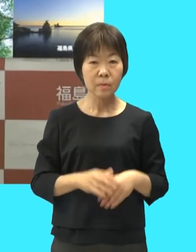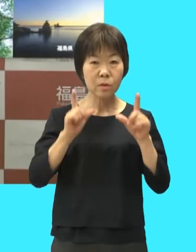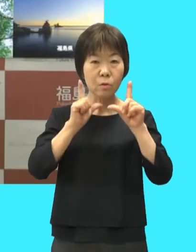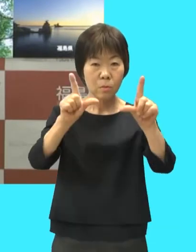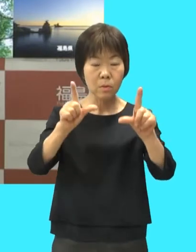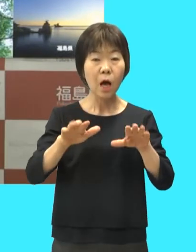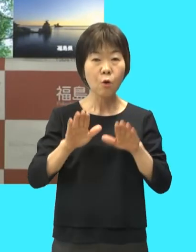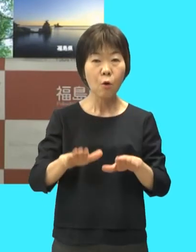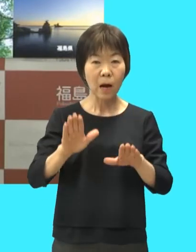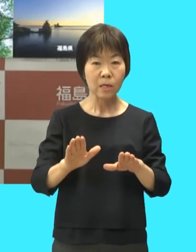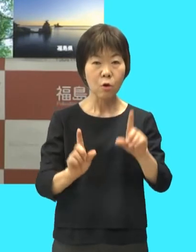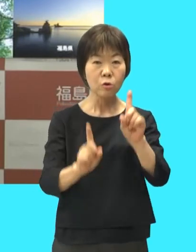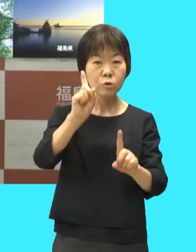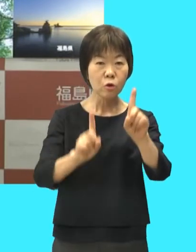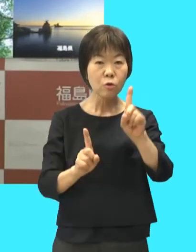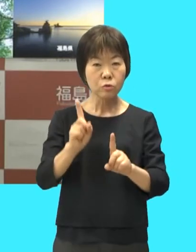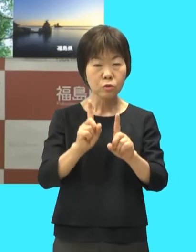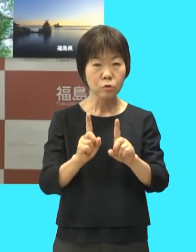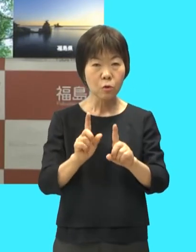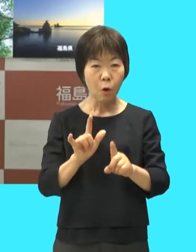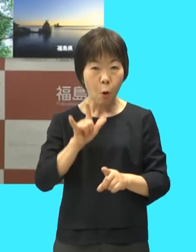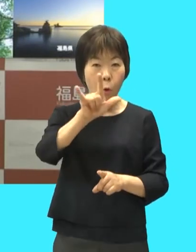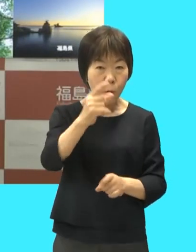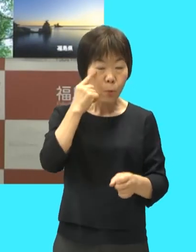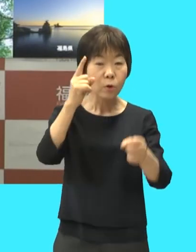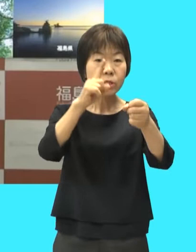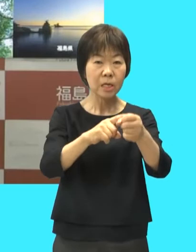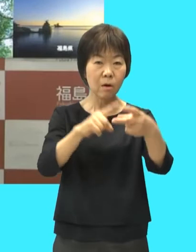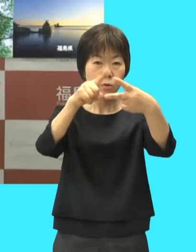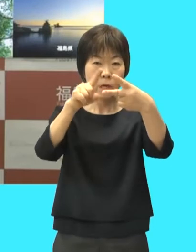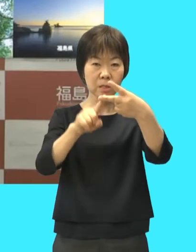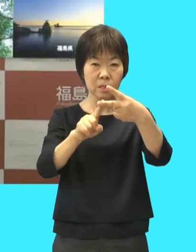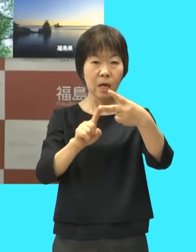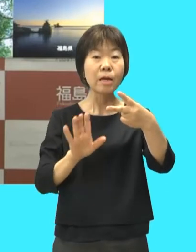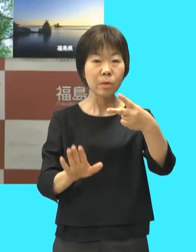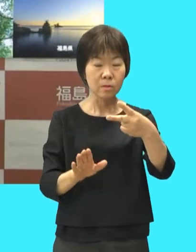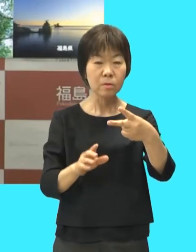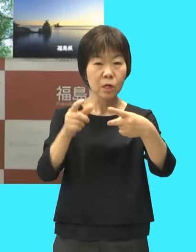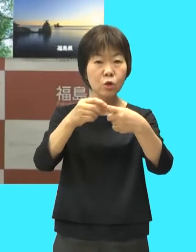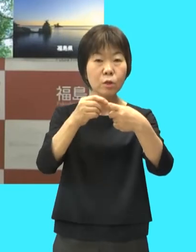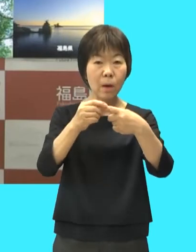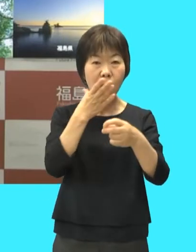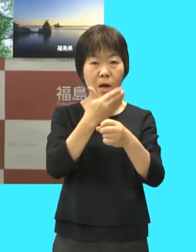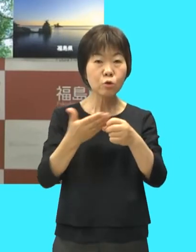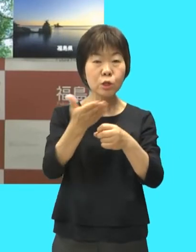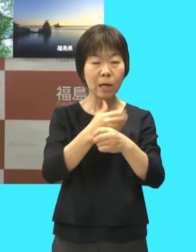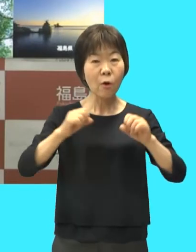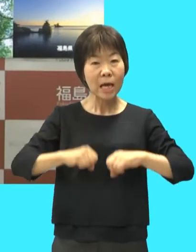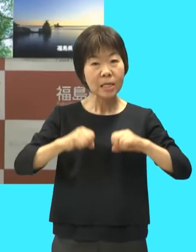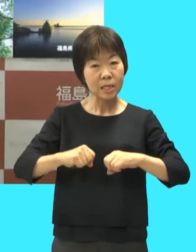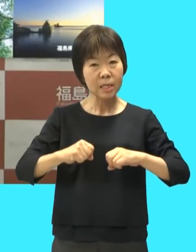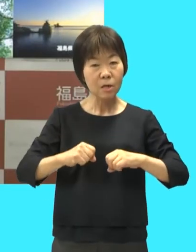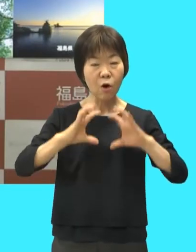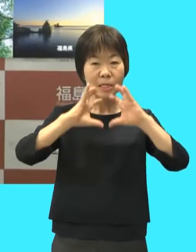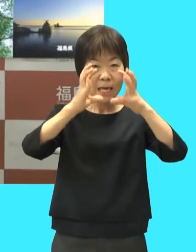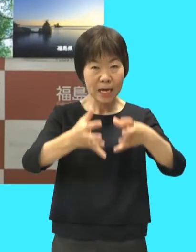のニューヨーク訪問の目的は2つあります。1つ目は福島の元気を世界に